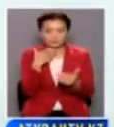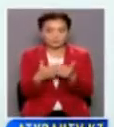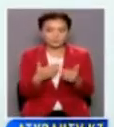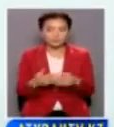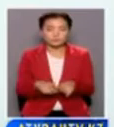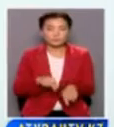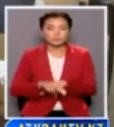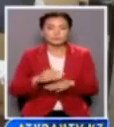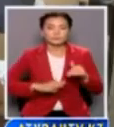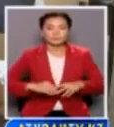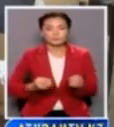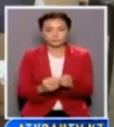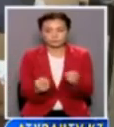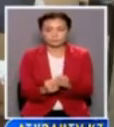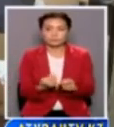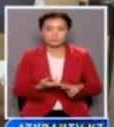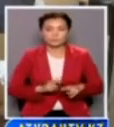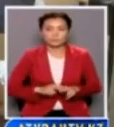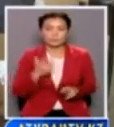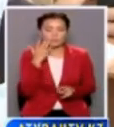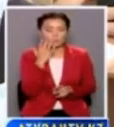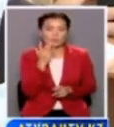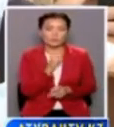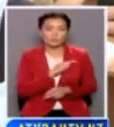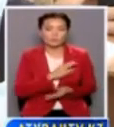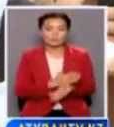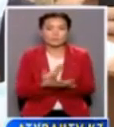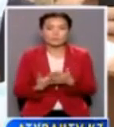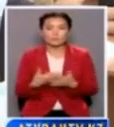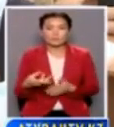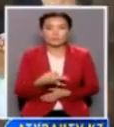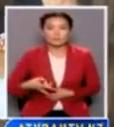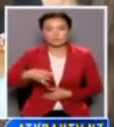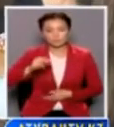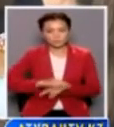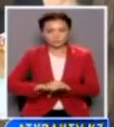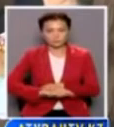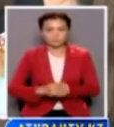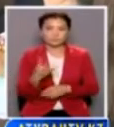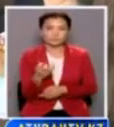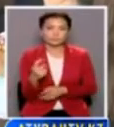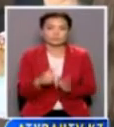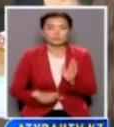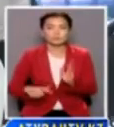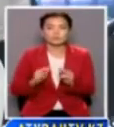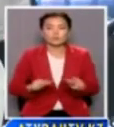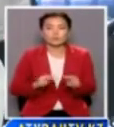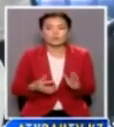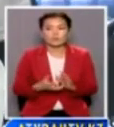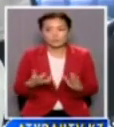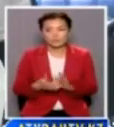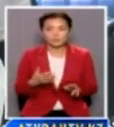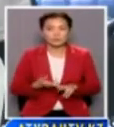алайда білім саласы баяғы жарта сол жартастың күйін кешіп жүр. Мәселен, өңірдегі білім ошақтарына 470 мұғалім